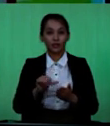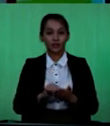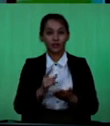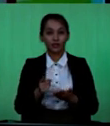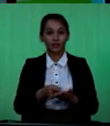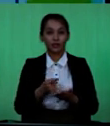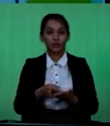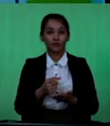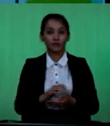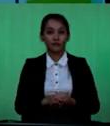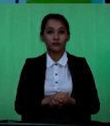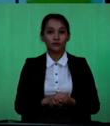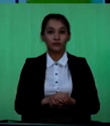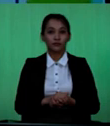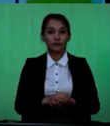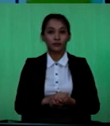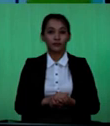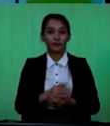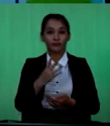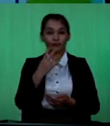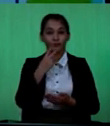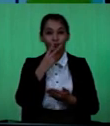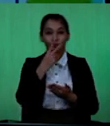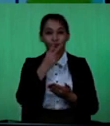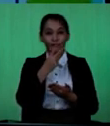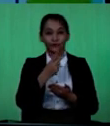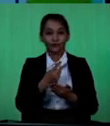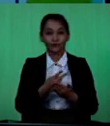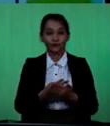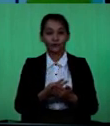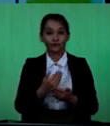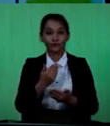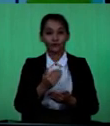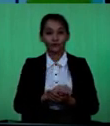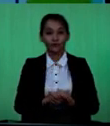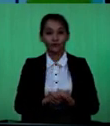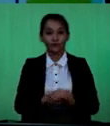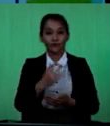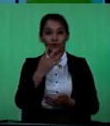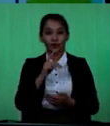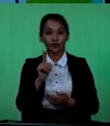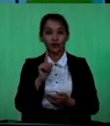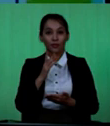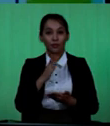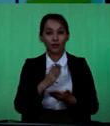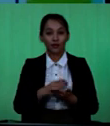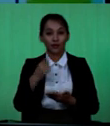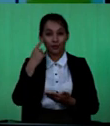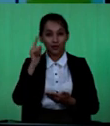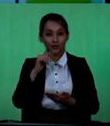156-sahifasida. Quyidagi rasm sizlarga ko'rsatilgan. Bu rasmda nima borligini